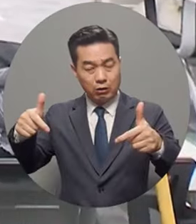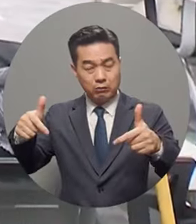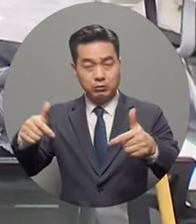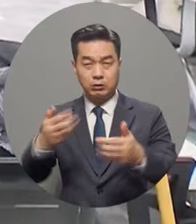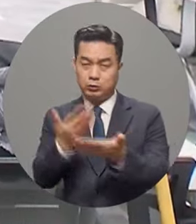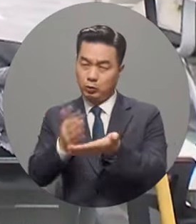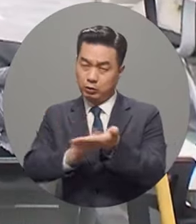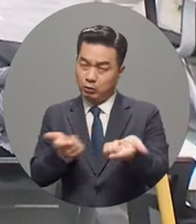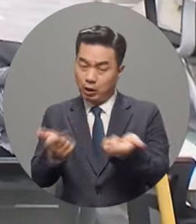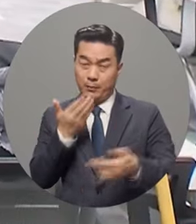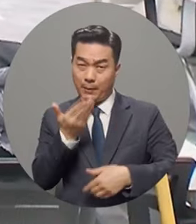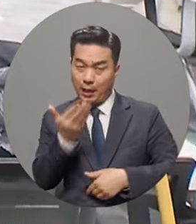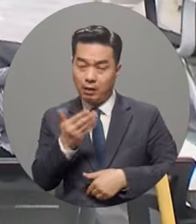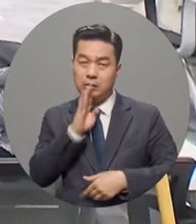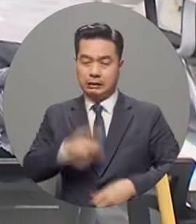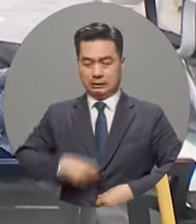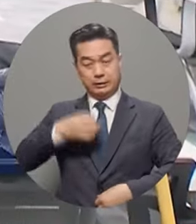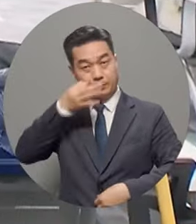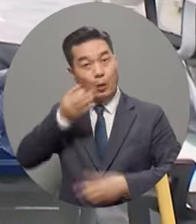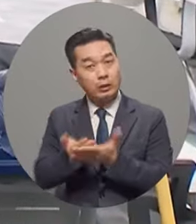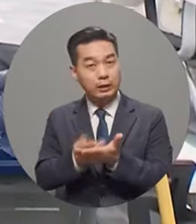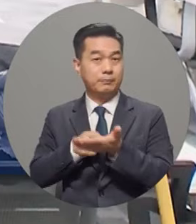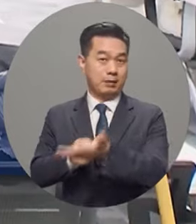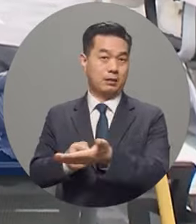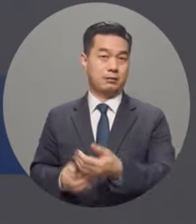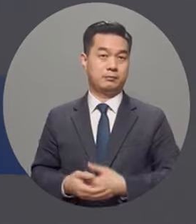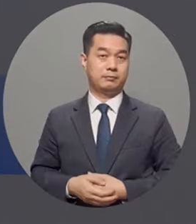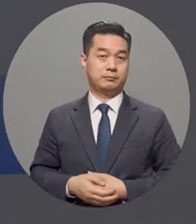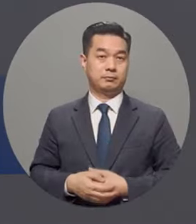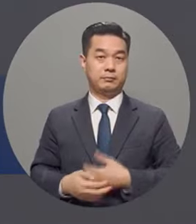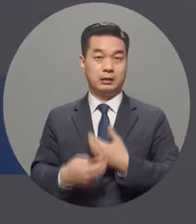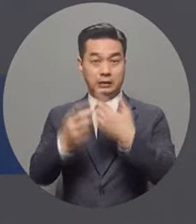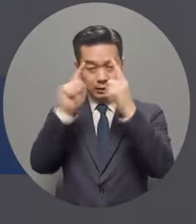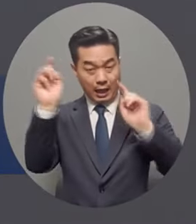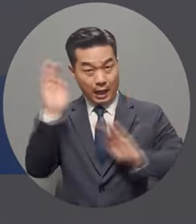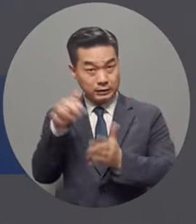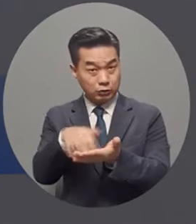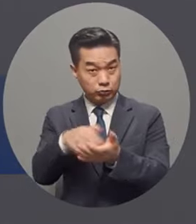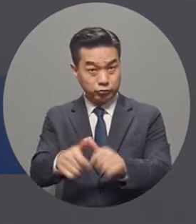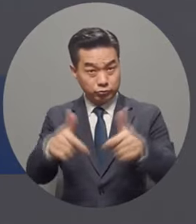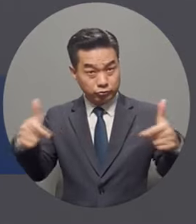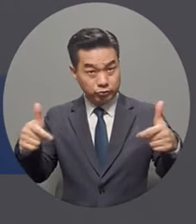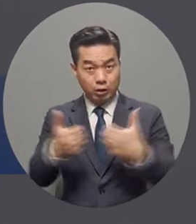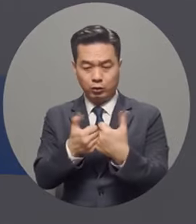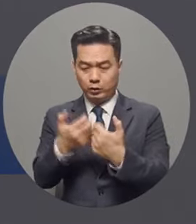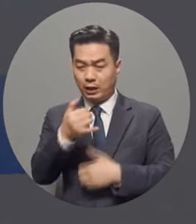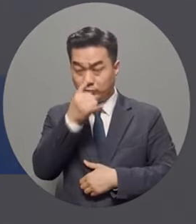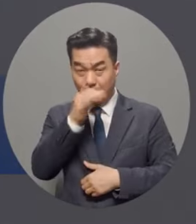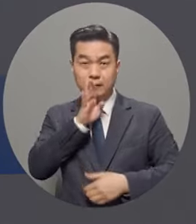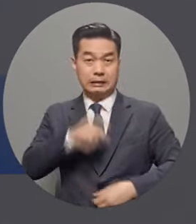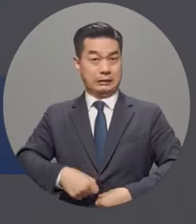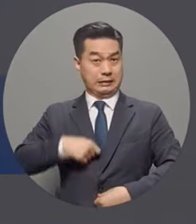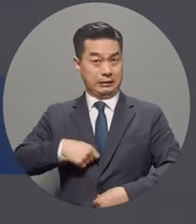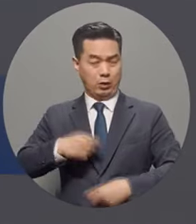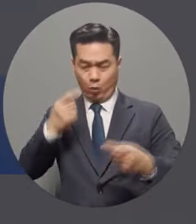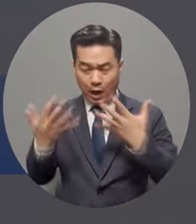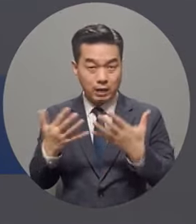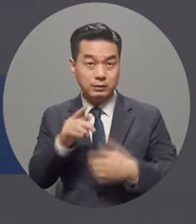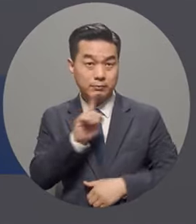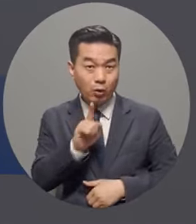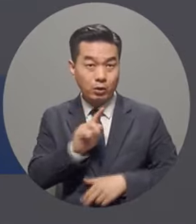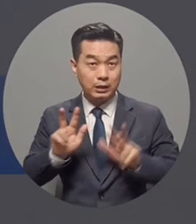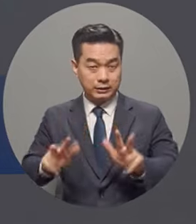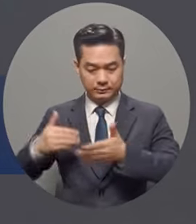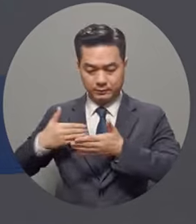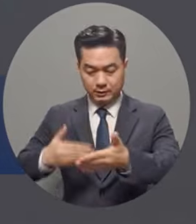보여달라고 요구했습니다. 의료정원 역시 논의할 수 있다는 말에 진정성을 담보할 수 있는 것은 현재